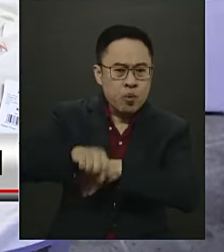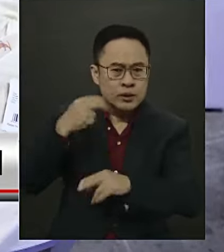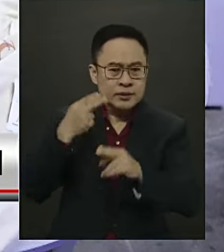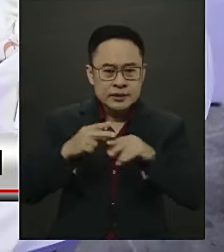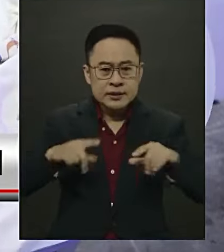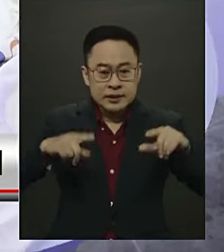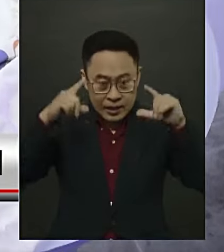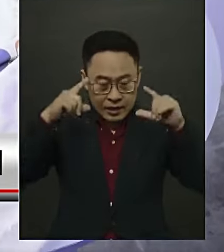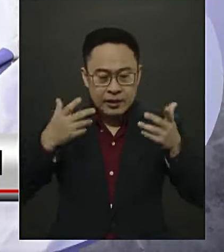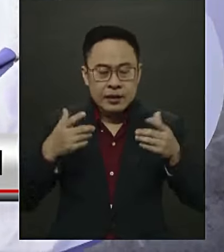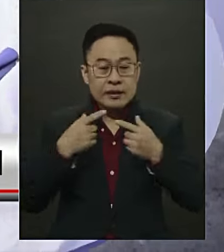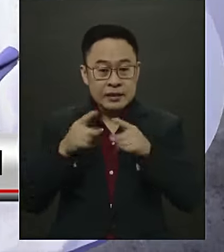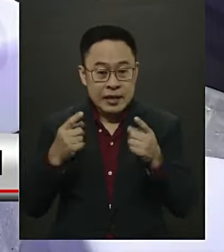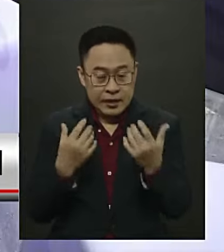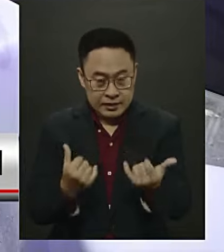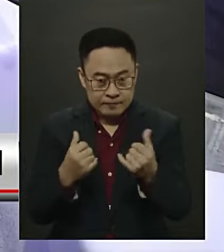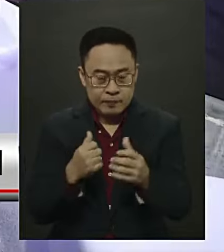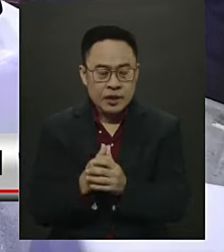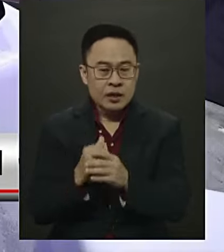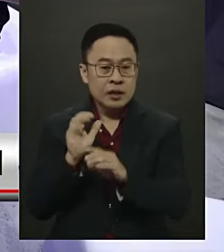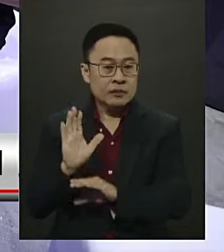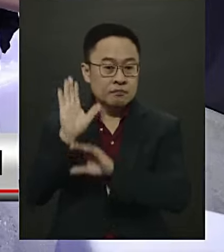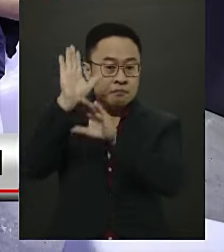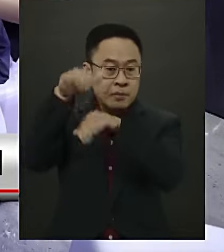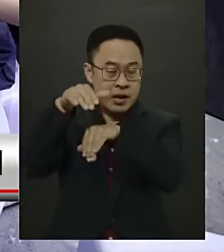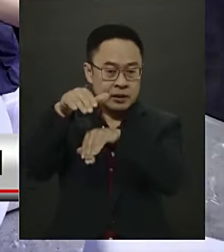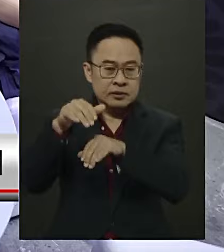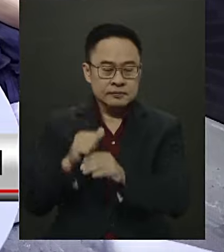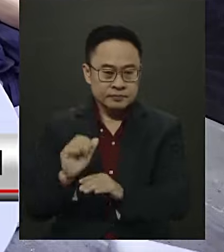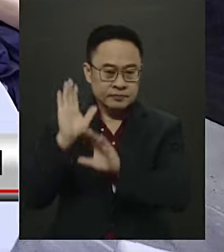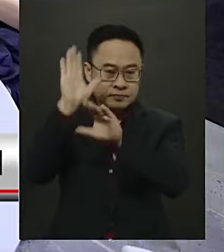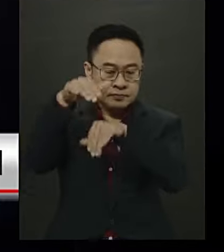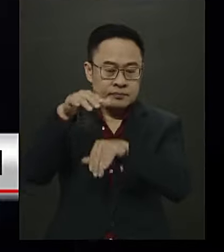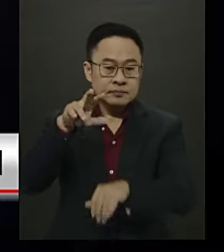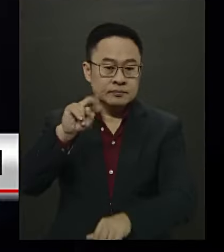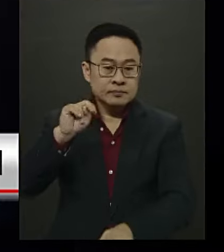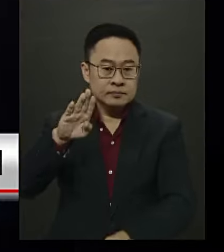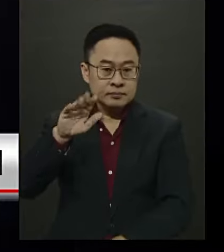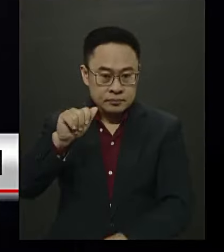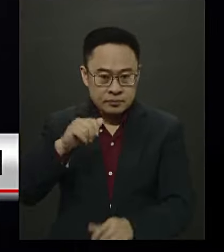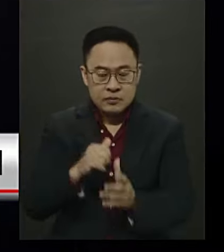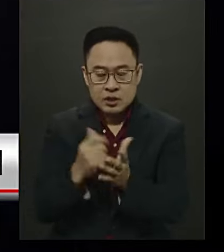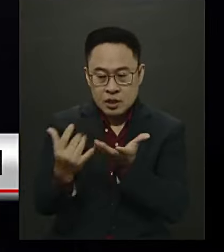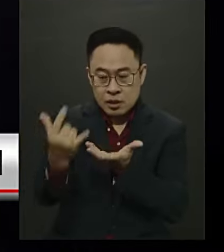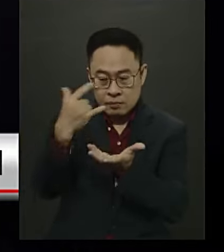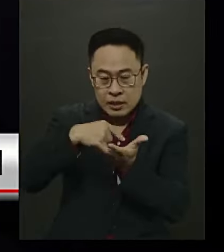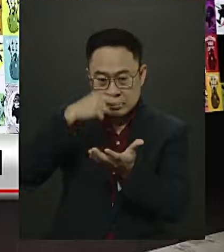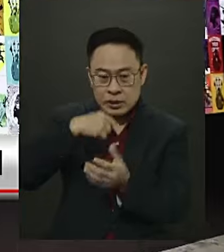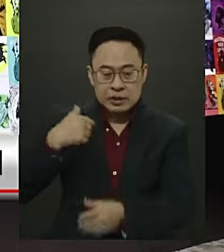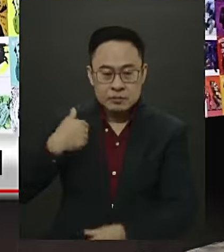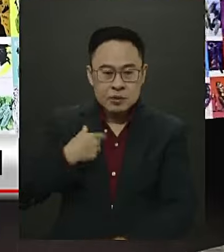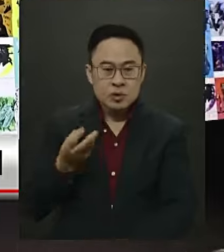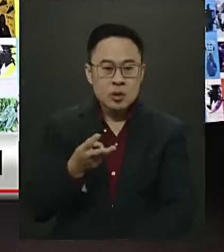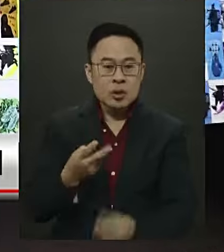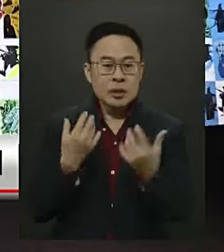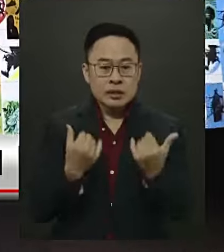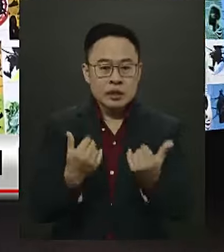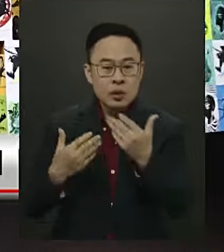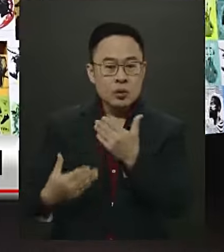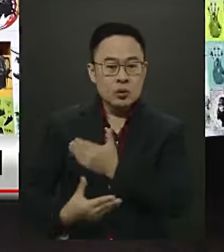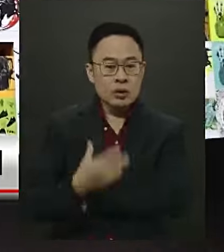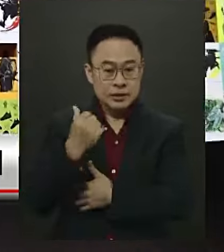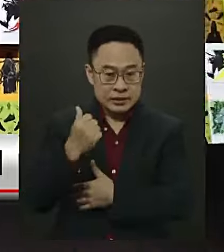แต่ไคลเรอร์เอวิงเนี่ยยังเป็นนักบาสไงแล้วก็ไม่ได้มีโอกาสจะได้เจอกันบ่อยครั้งมากนักกันนะคะซึ่ง